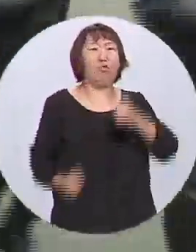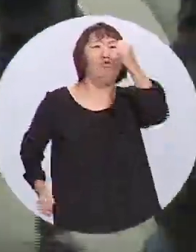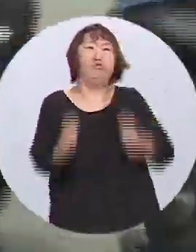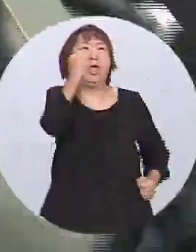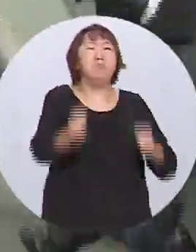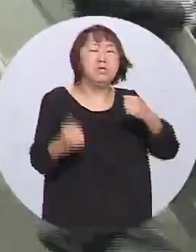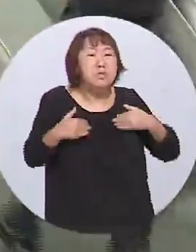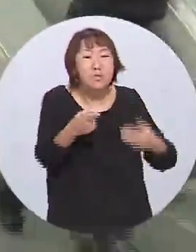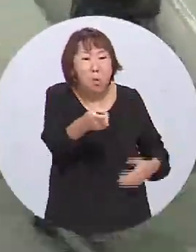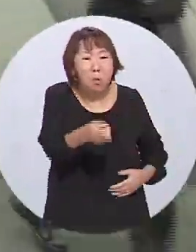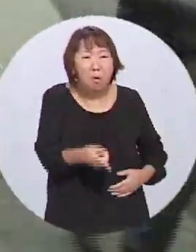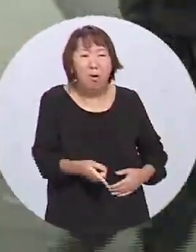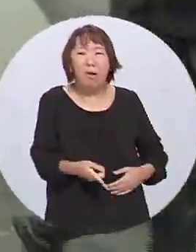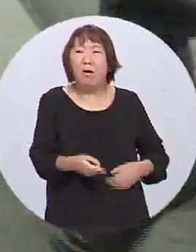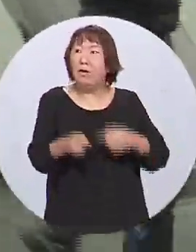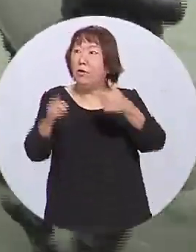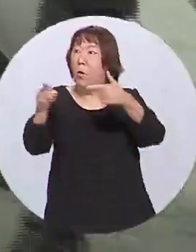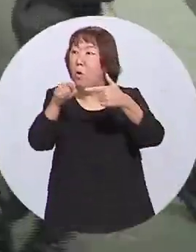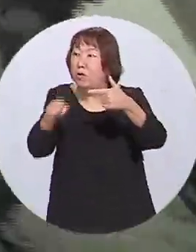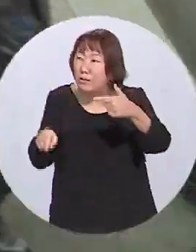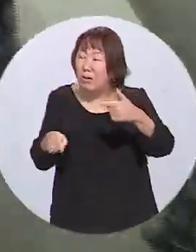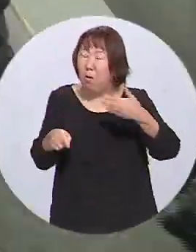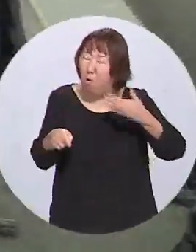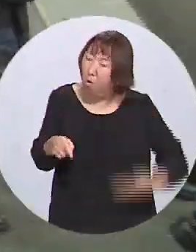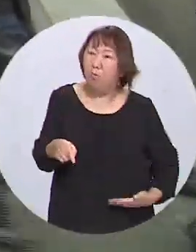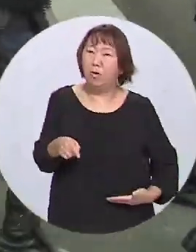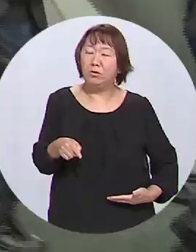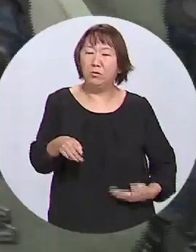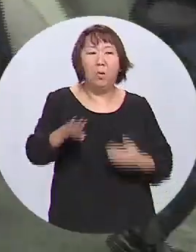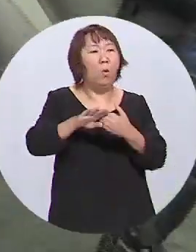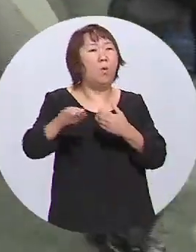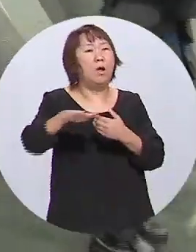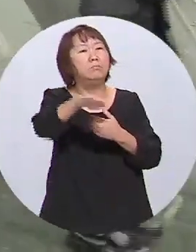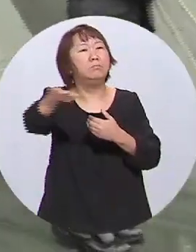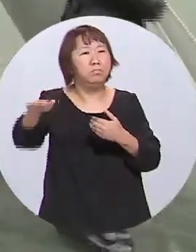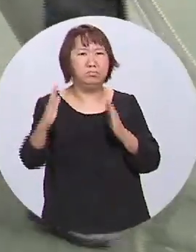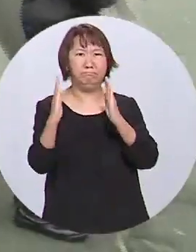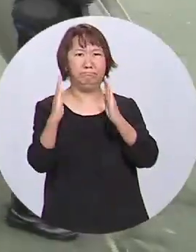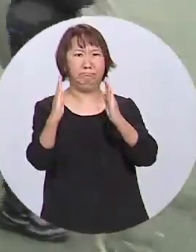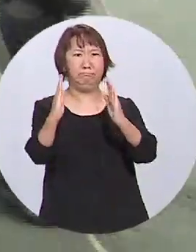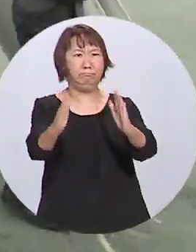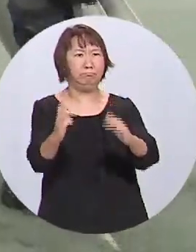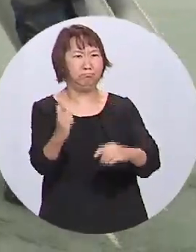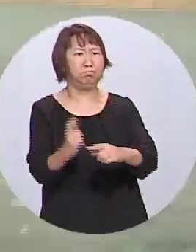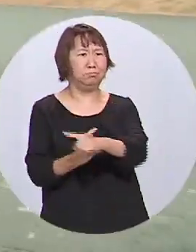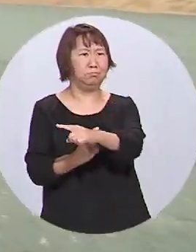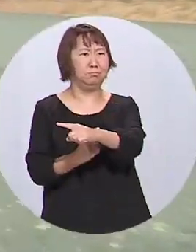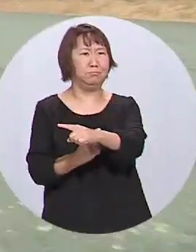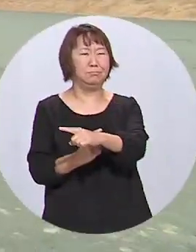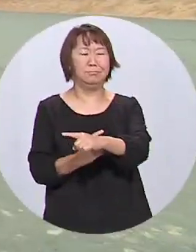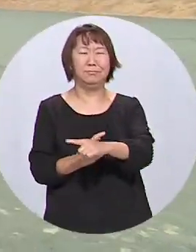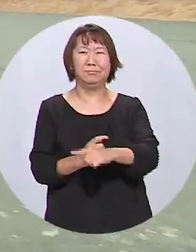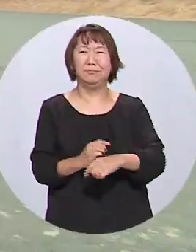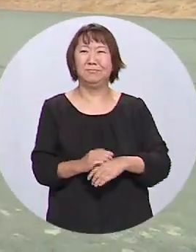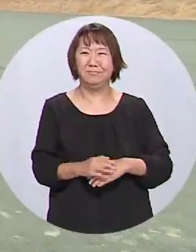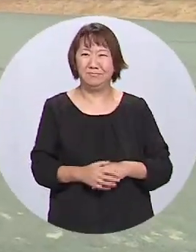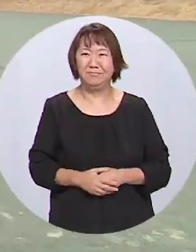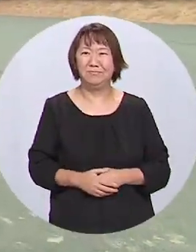れない、6キロだよ。 他の隊員の方はブレないですね。 ねえ、余裕。 や